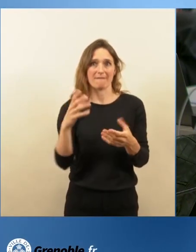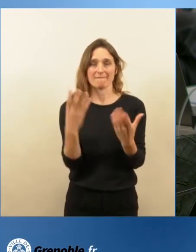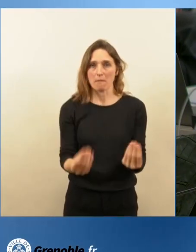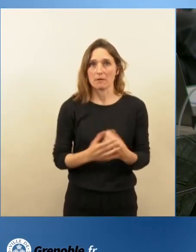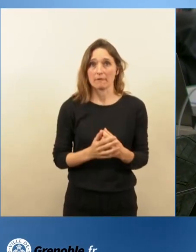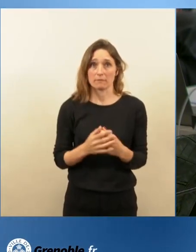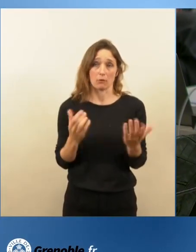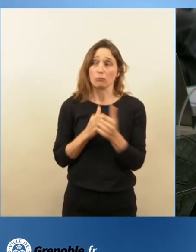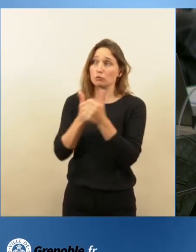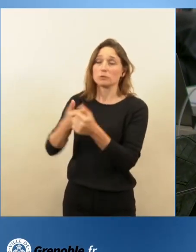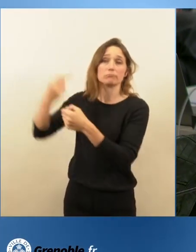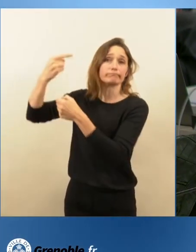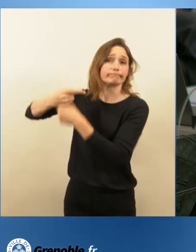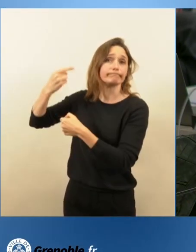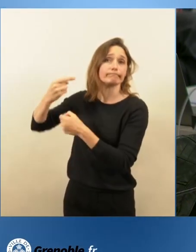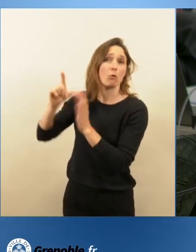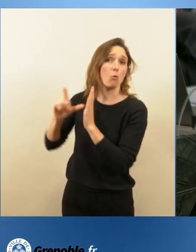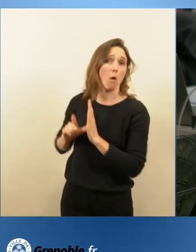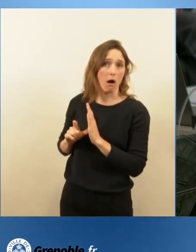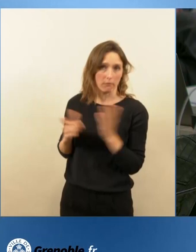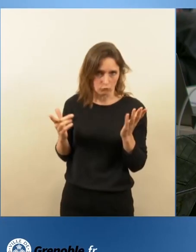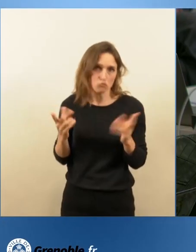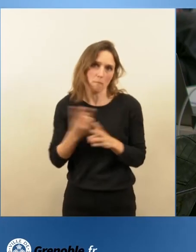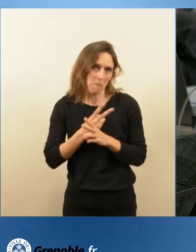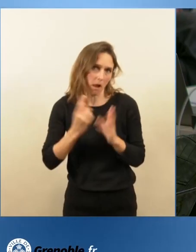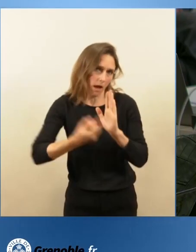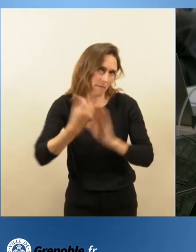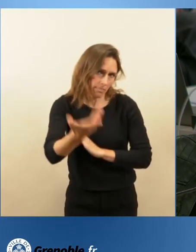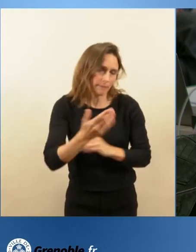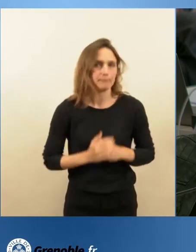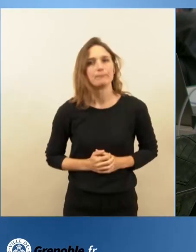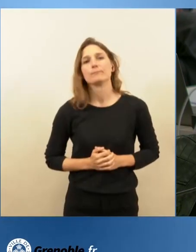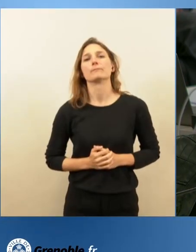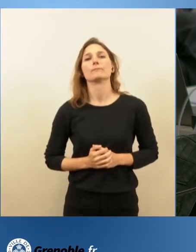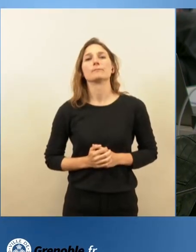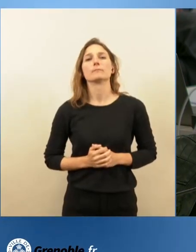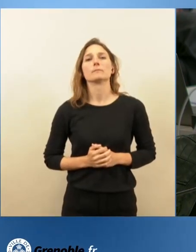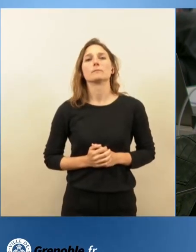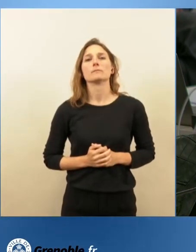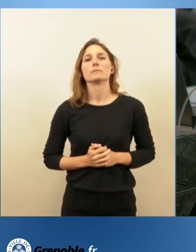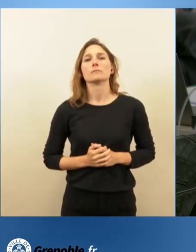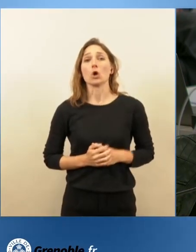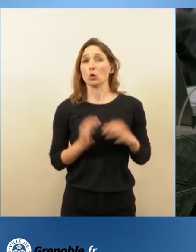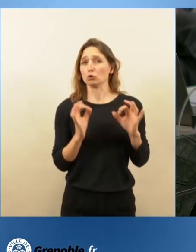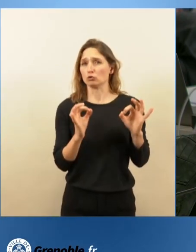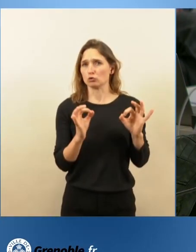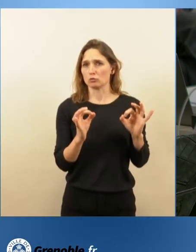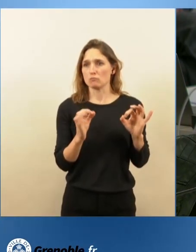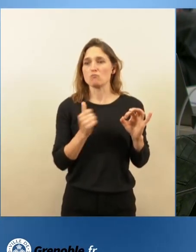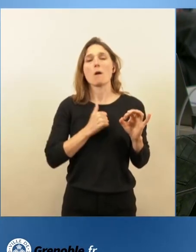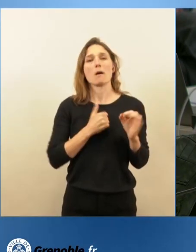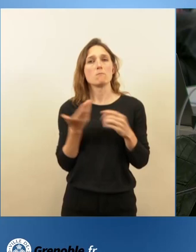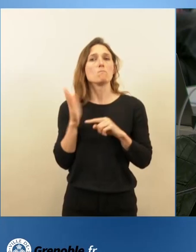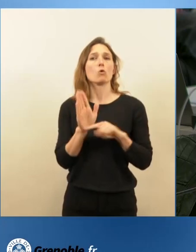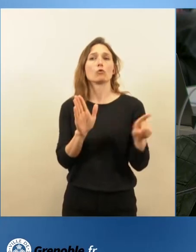donc je trouve que c'est bon de bon de le rappeler d'ailleurs à ce titre je montre moi aussi un document